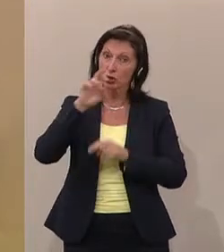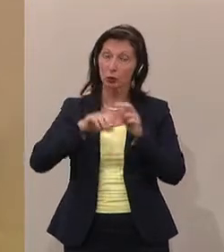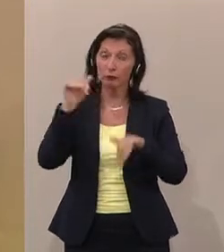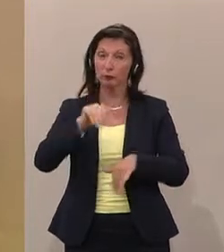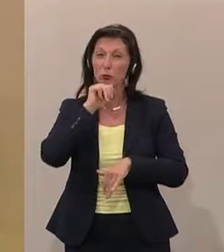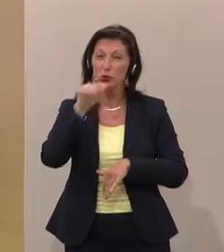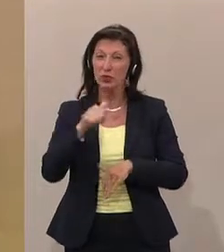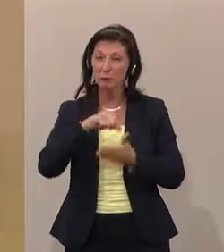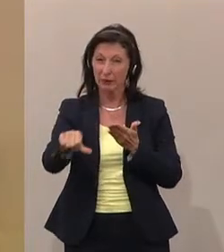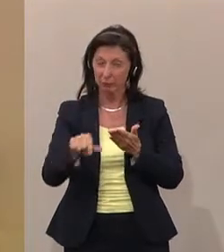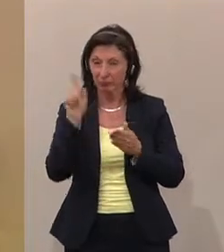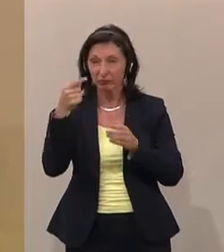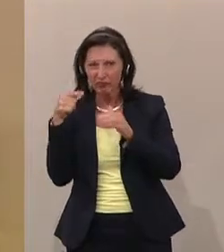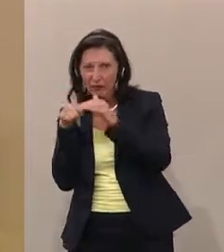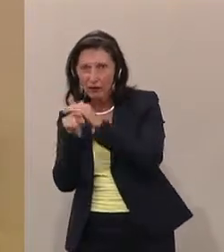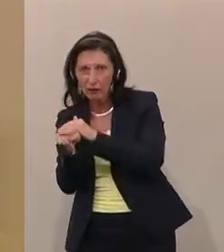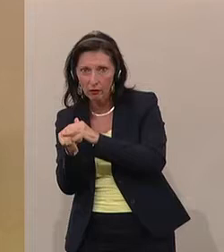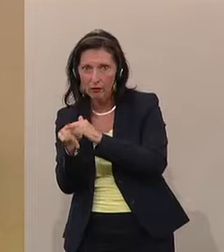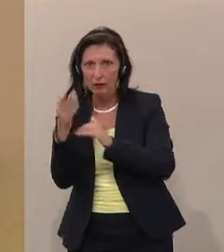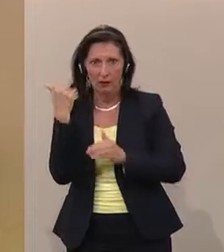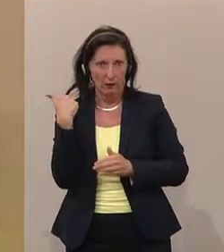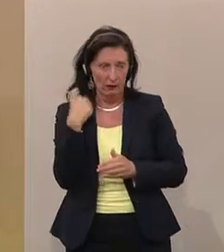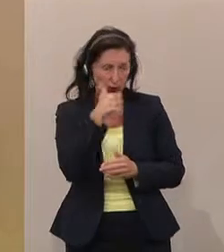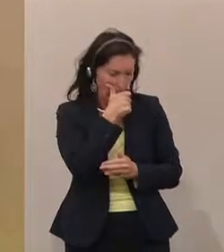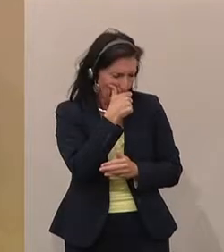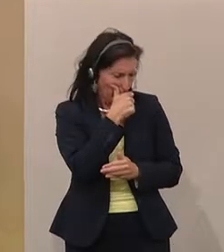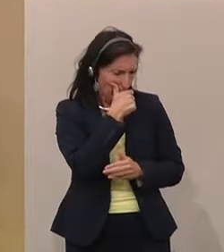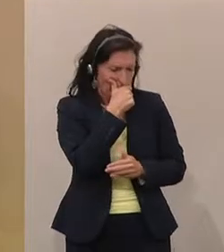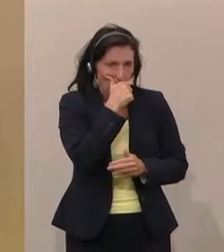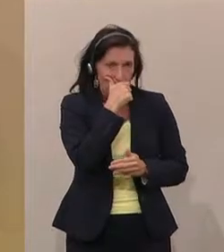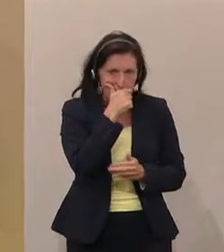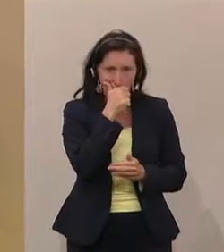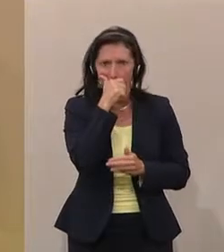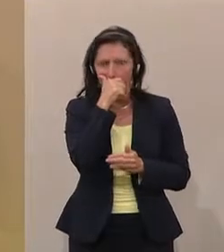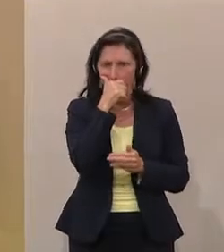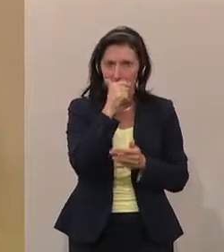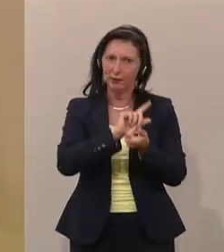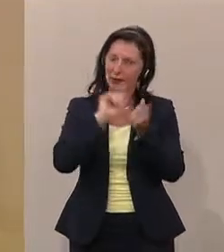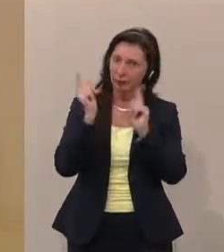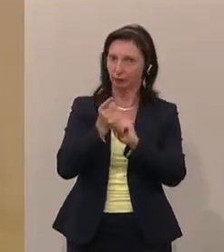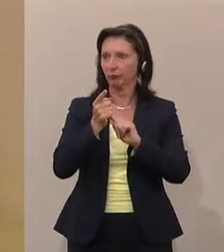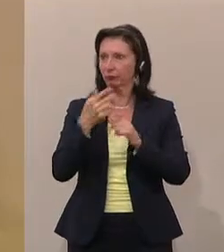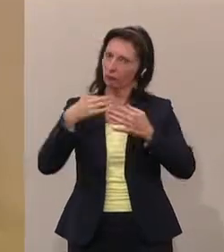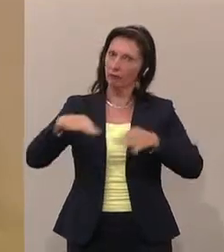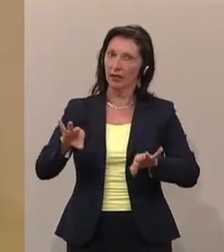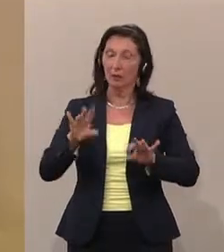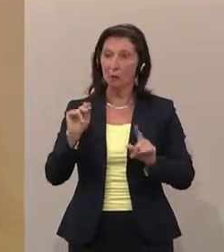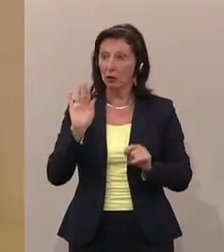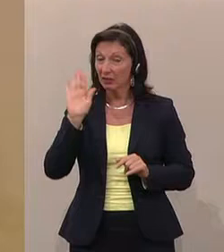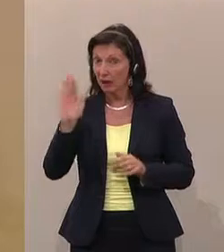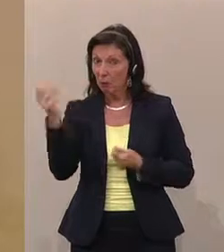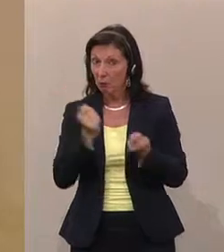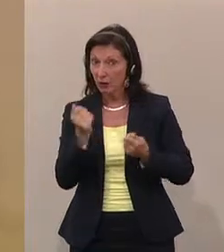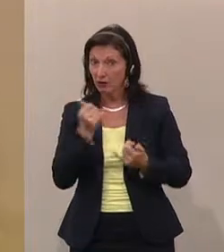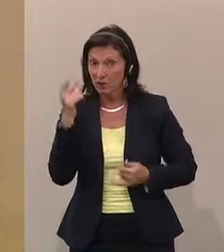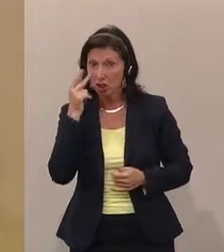das bisher ein Schlupfloch war und an und für sich verboten war, legalisieren. Das heißt, ihre Politik bedeutet,